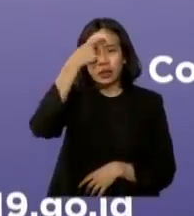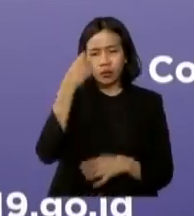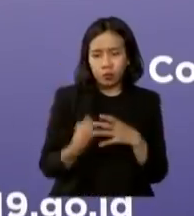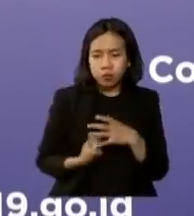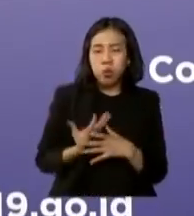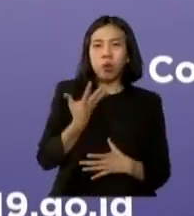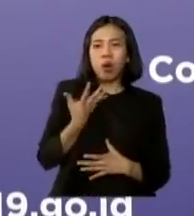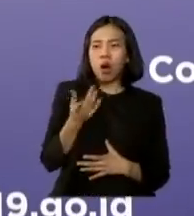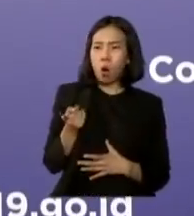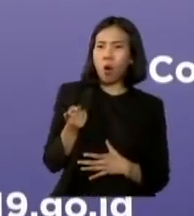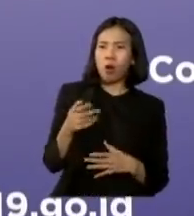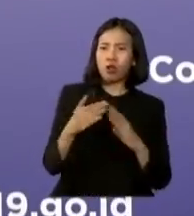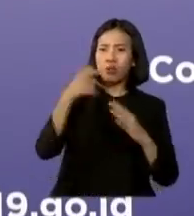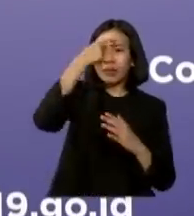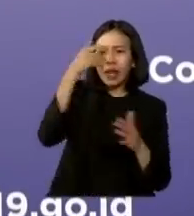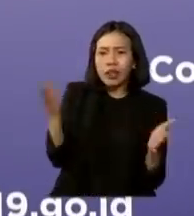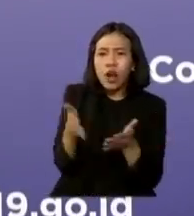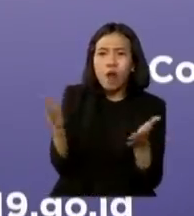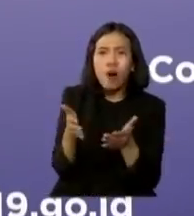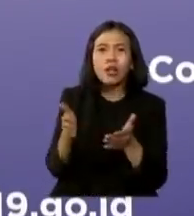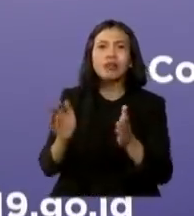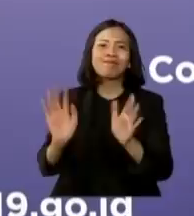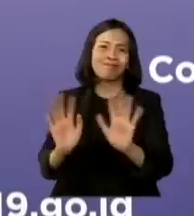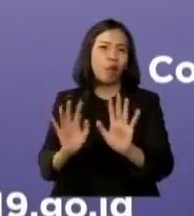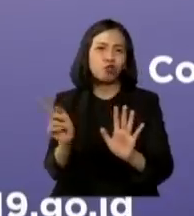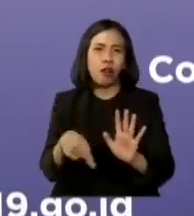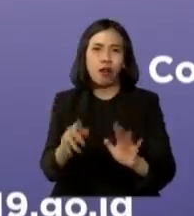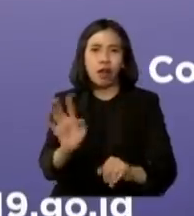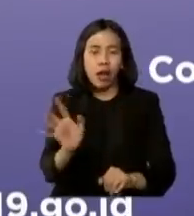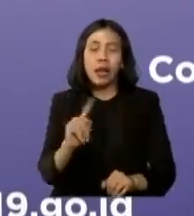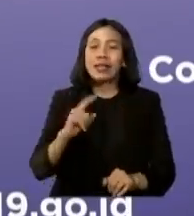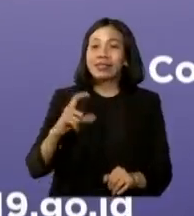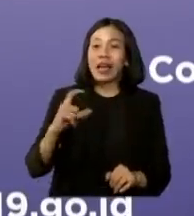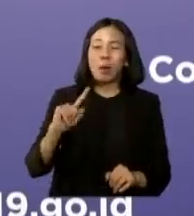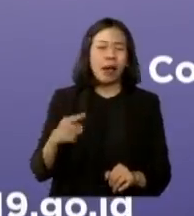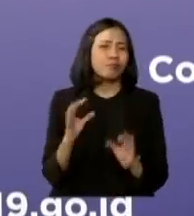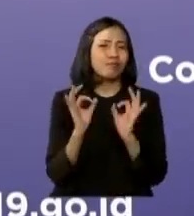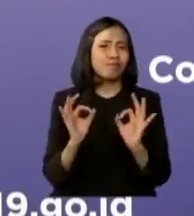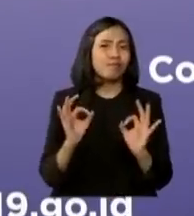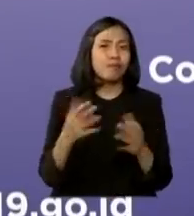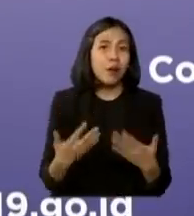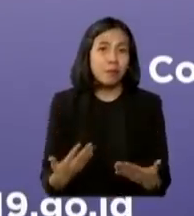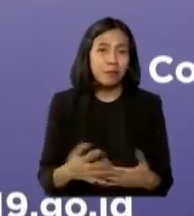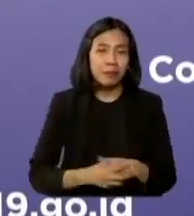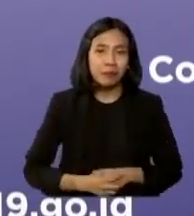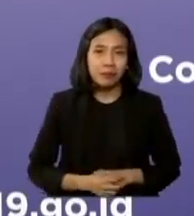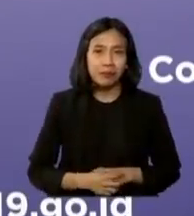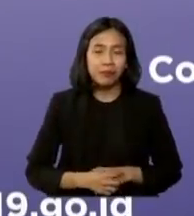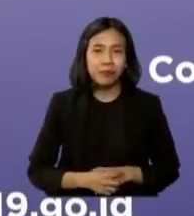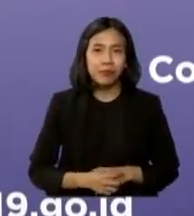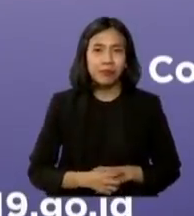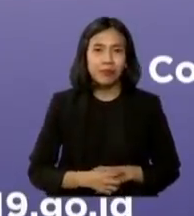untuk dirawat di rumah sakit Oleh karena itu maka langkah yang paling tepat menangani kasus ini adalah